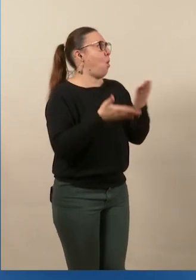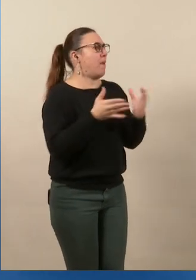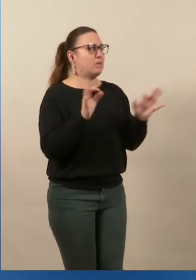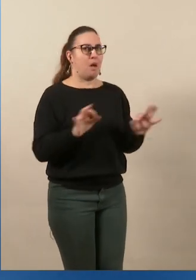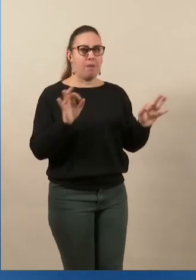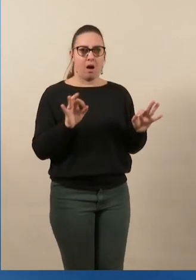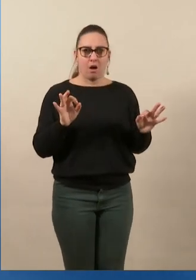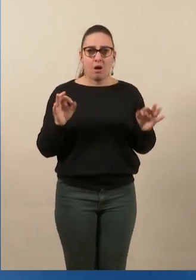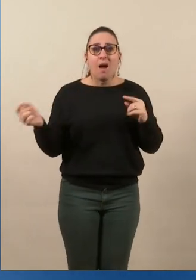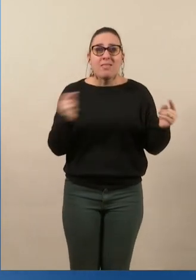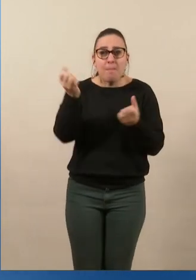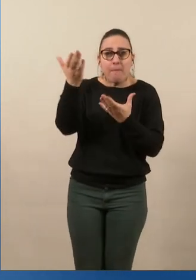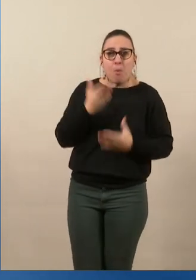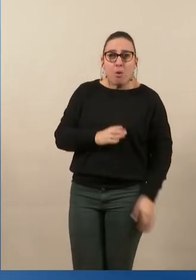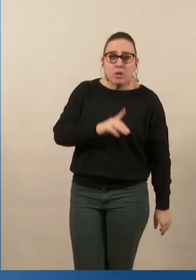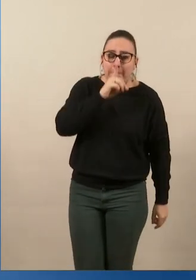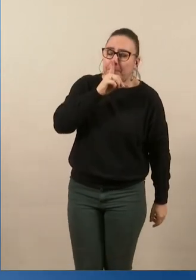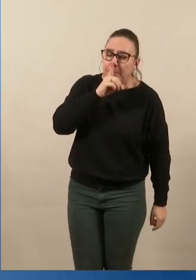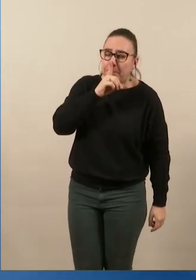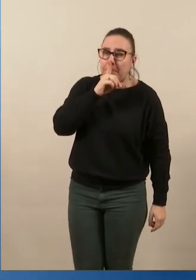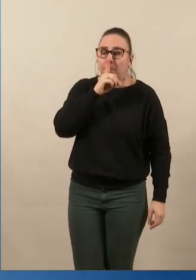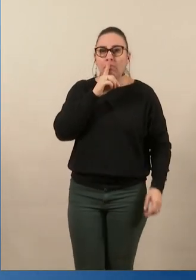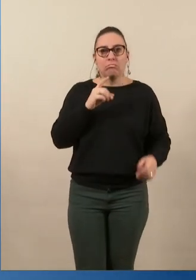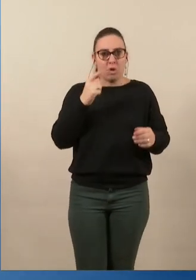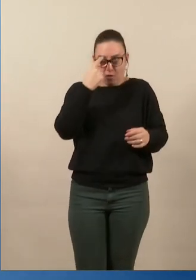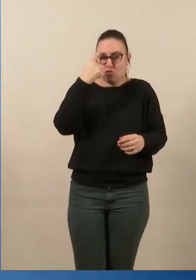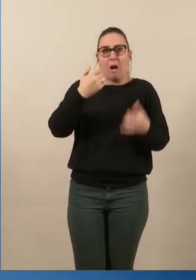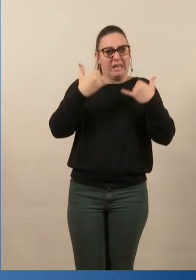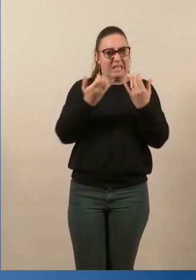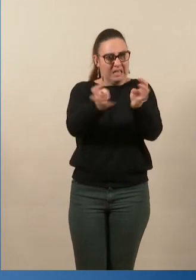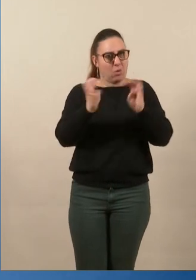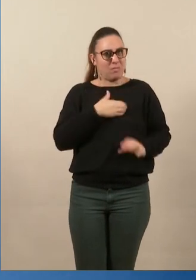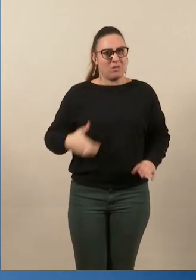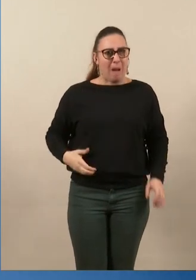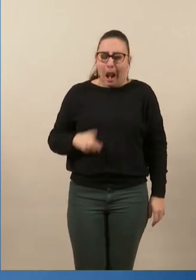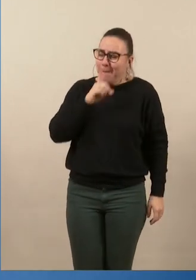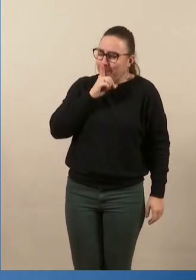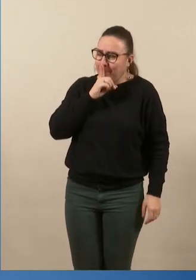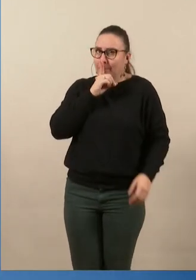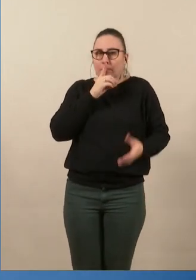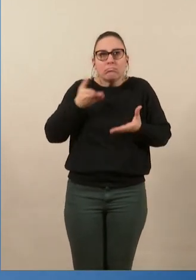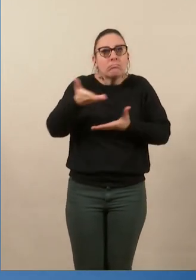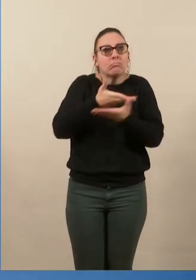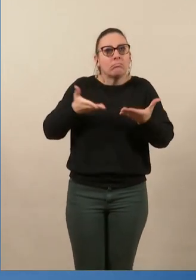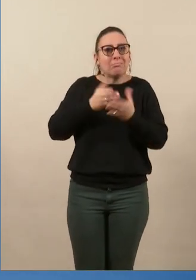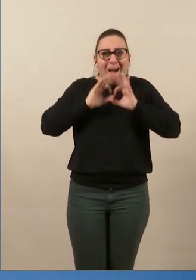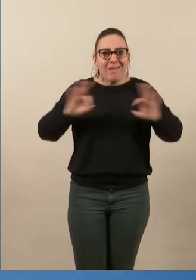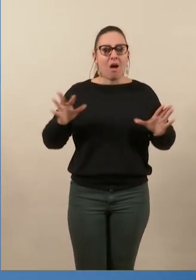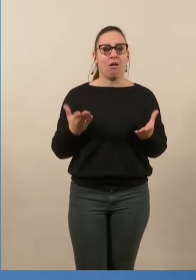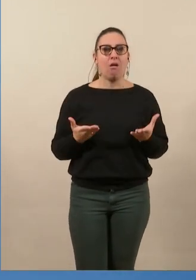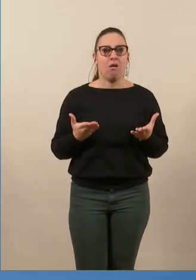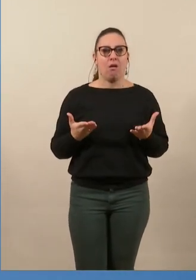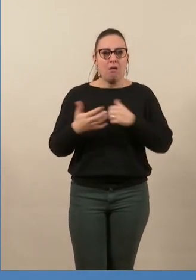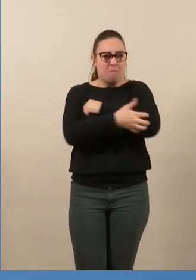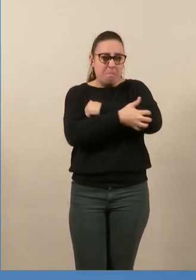n'y a pas eu ce débat il me semble pas qu'au sein de cette assemblée de ce conseil municipal on a eu ce débat politique de la